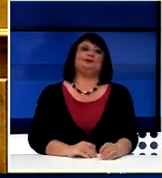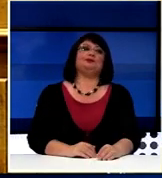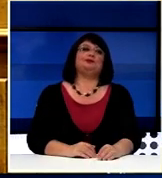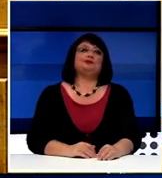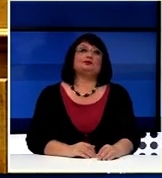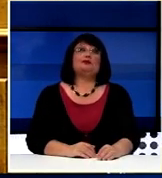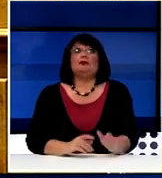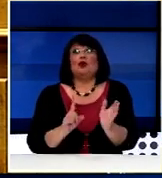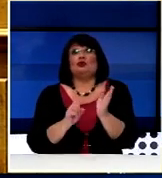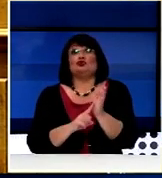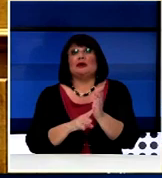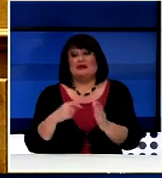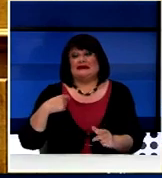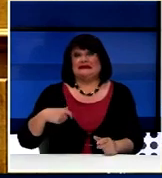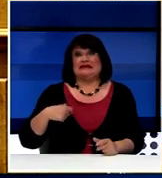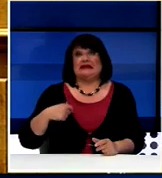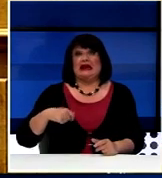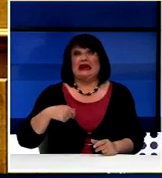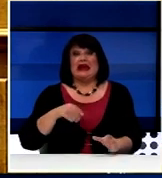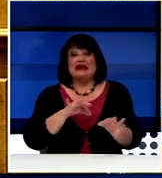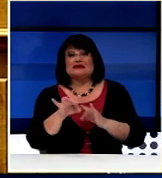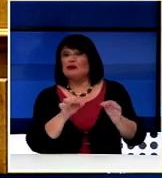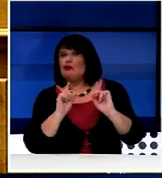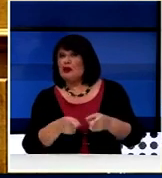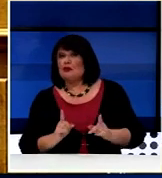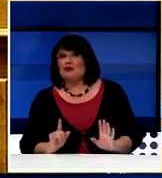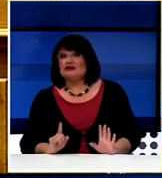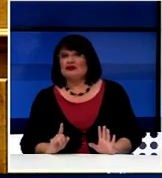Αλλά τα στελέχη δεν αποφασίζουν τον επιχειρησιακό σχεδιασμό.